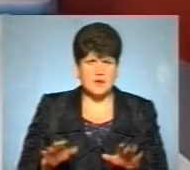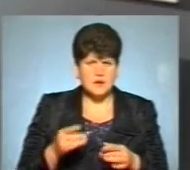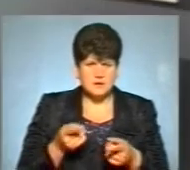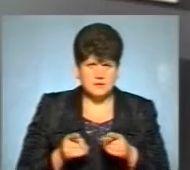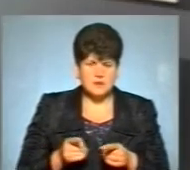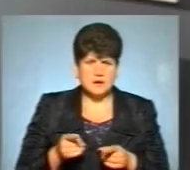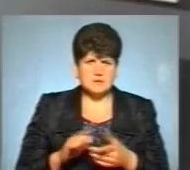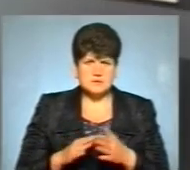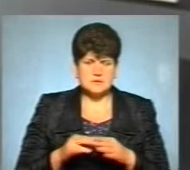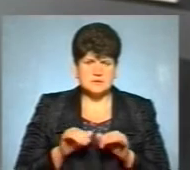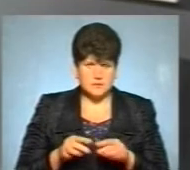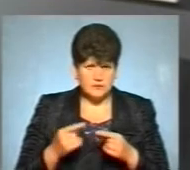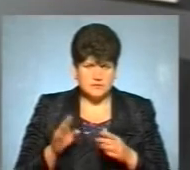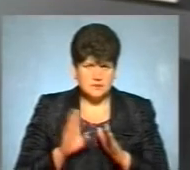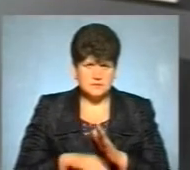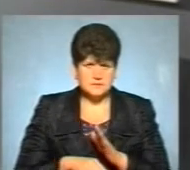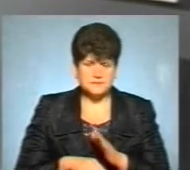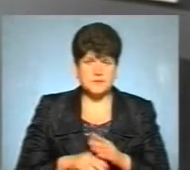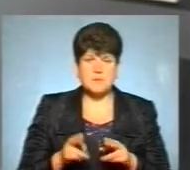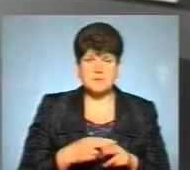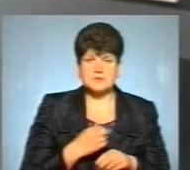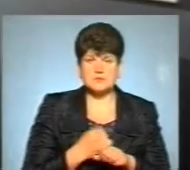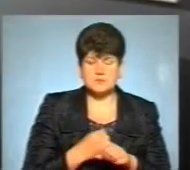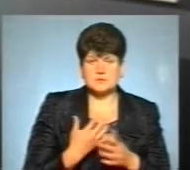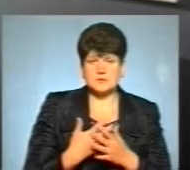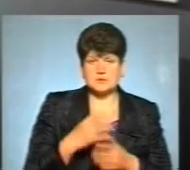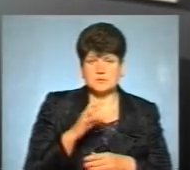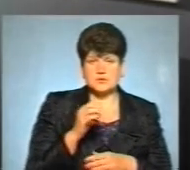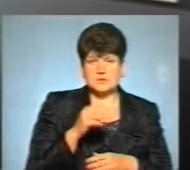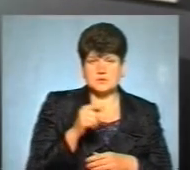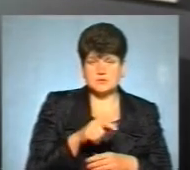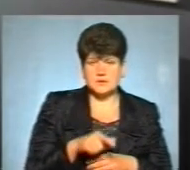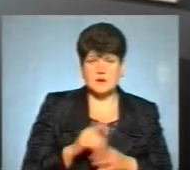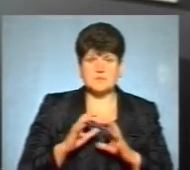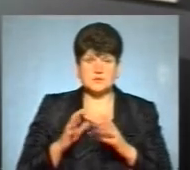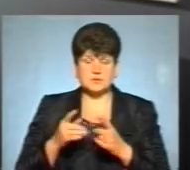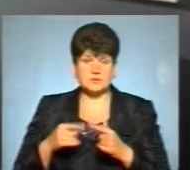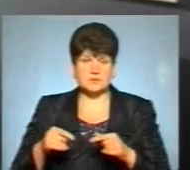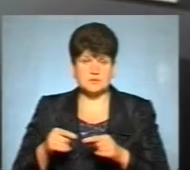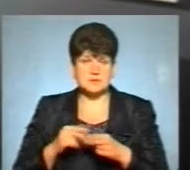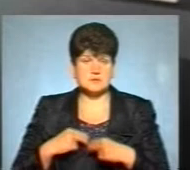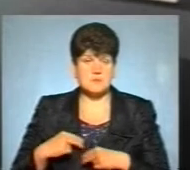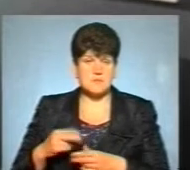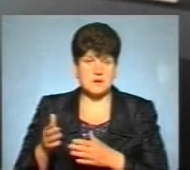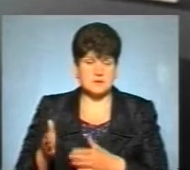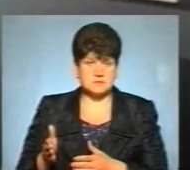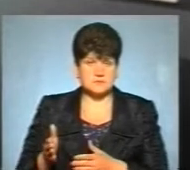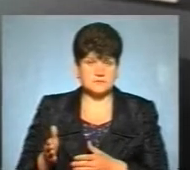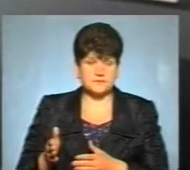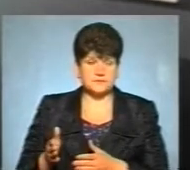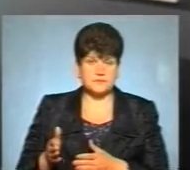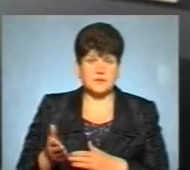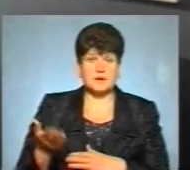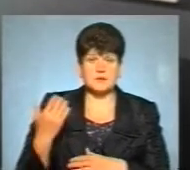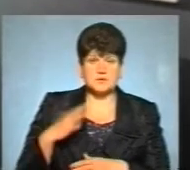гірше. Подивіться, я собі виписав спеціально, безробіття в Україні приблизно 500 тисяч осіб, а за даними Міжнародної організації праці, до кризи ми